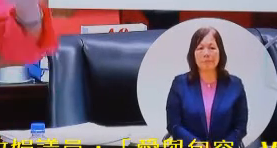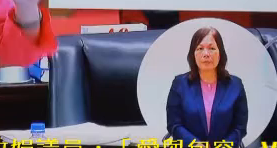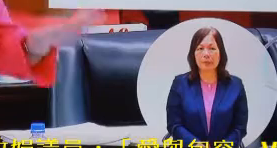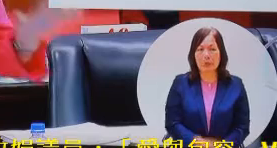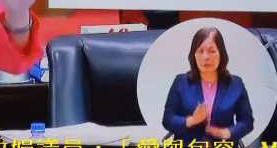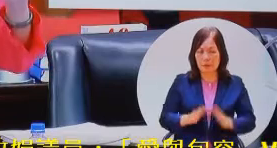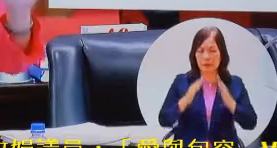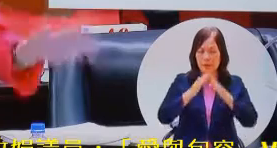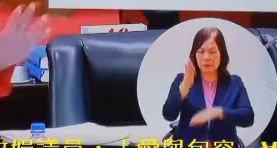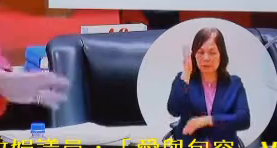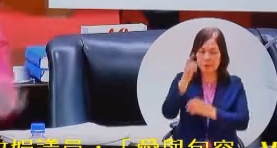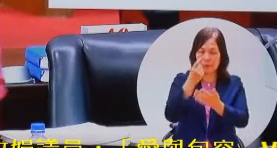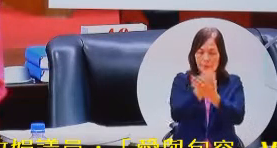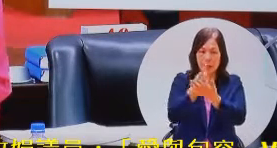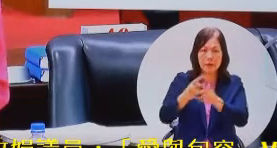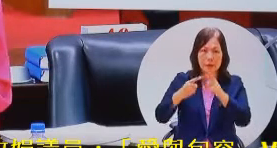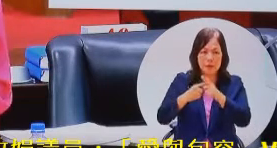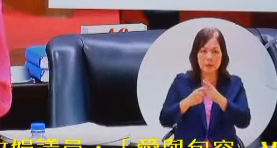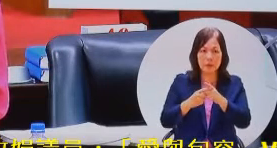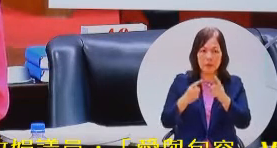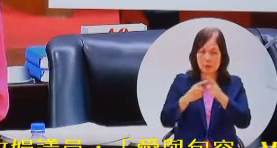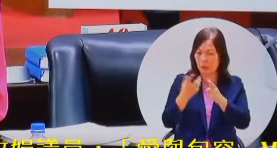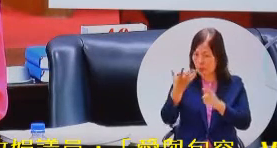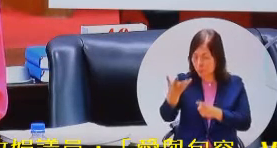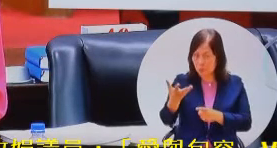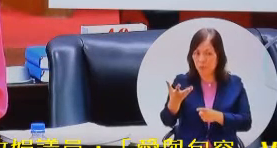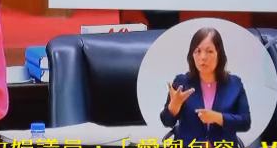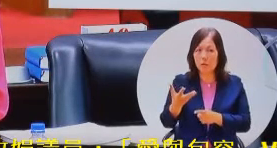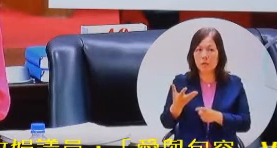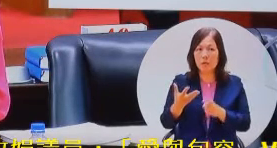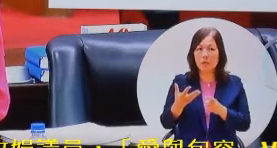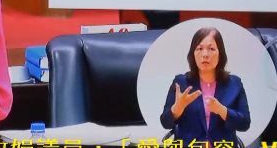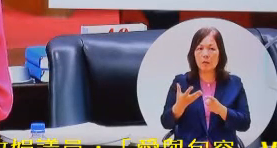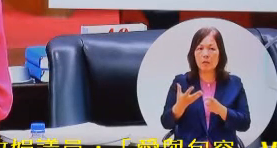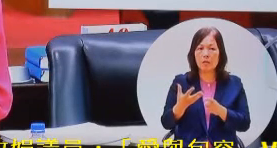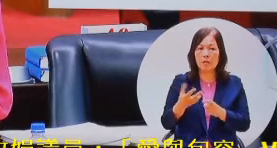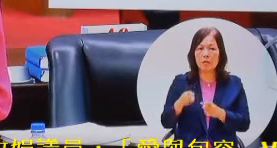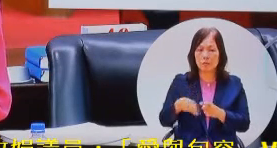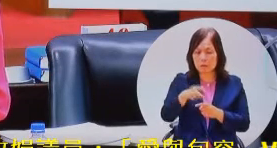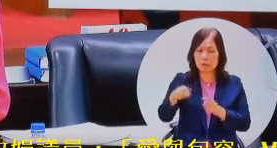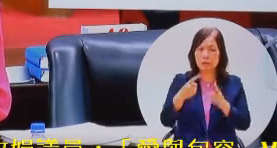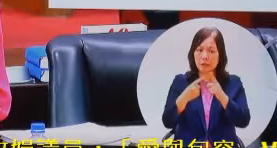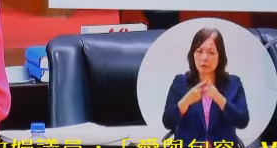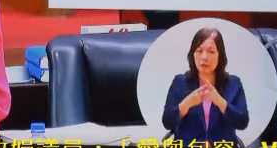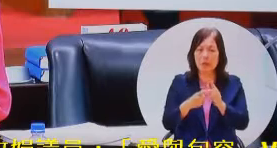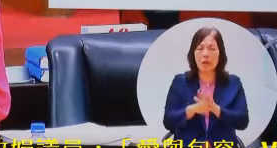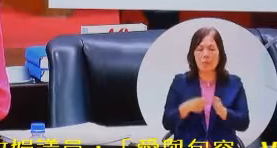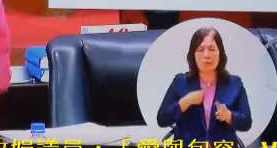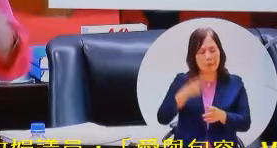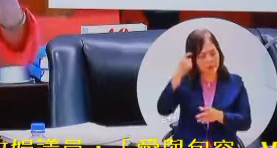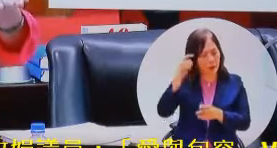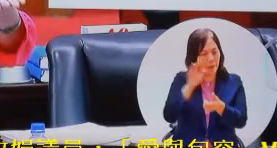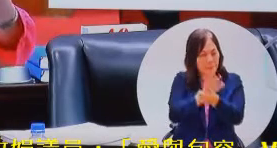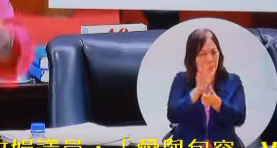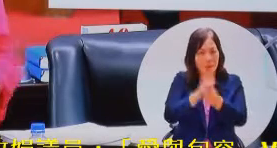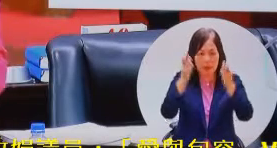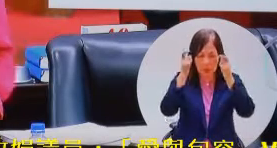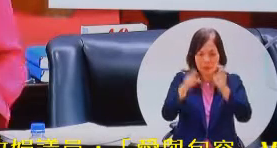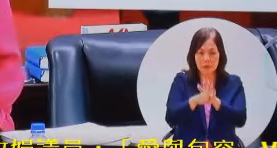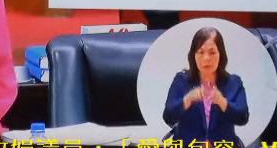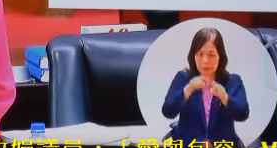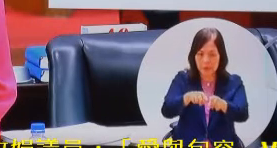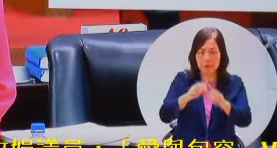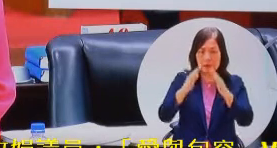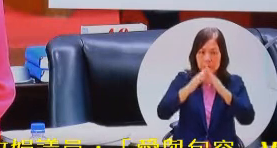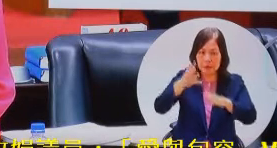里面的所有绝大多数的我们的市府官员、市府的这些基层员都愿意为我们跟着我们市长去打